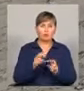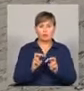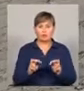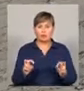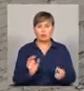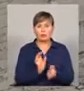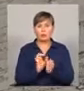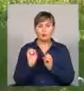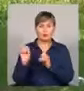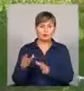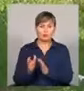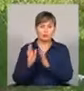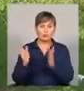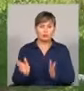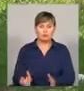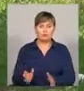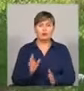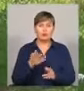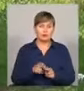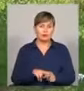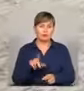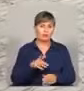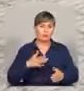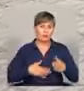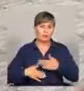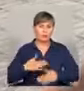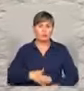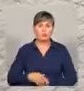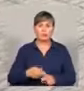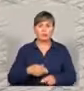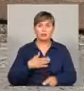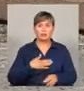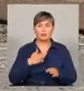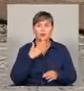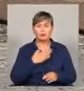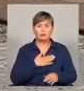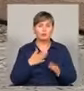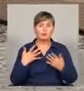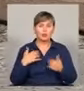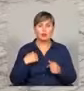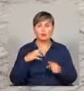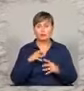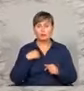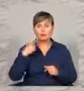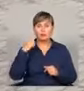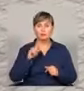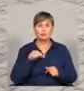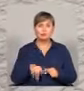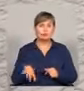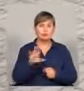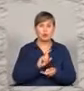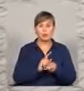также уборных. Грядущие изменения только порадовали горожан. Это мой любимый парк из всех. Вообще, мы слышали, то, что здесь будут все